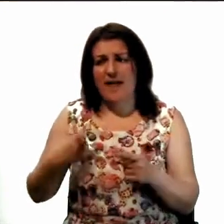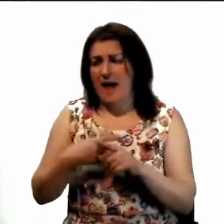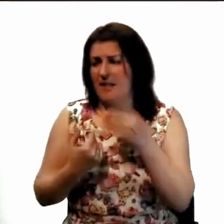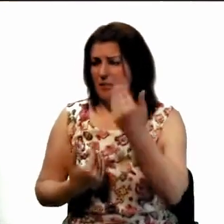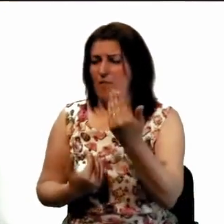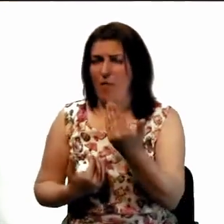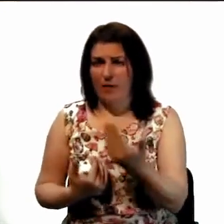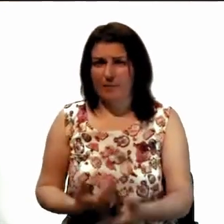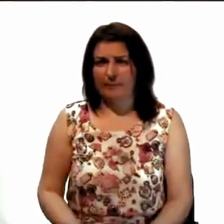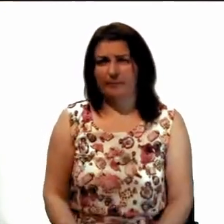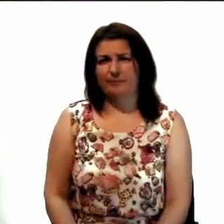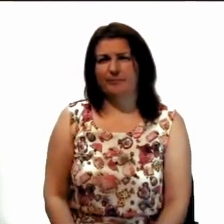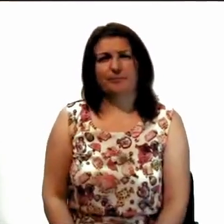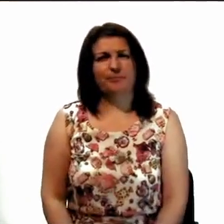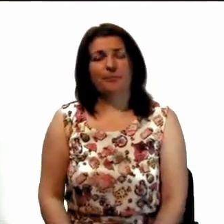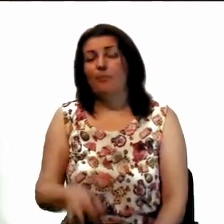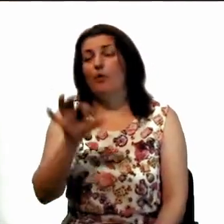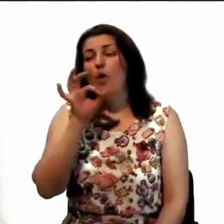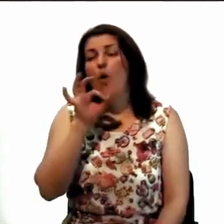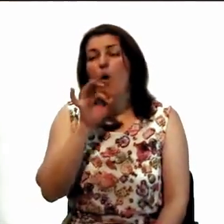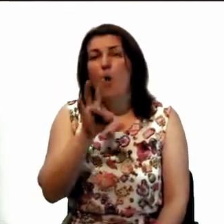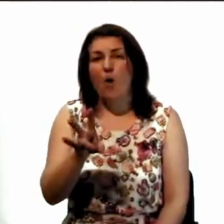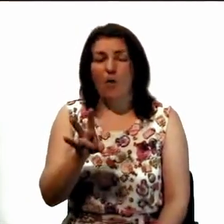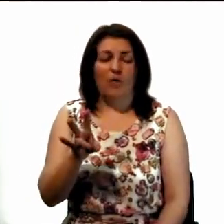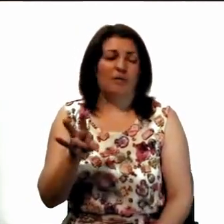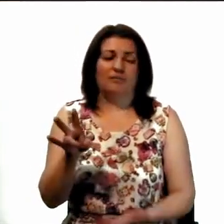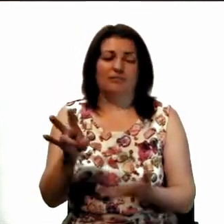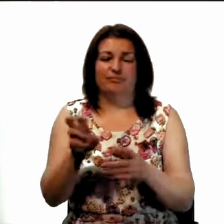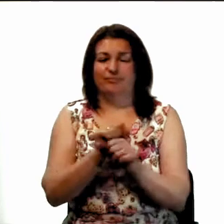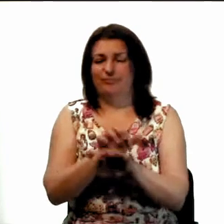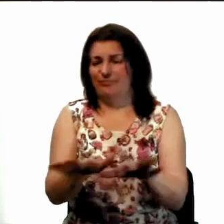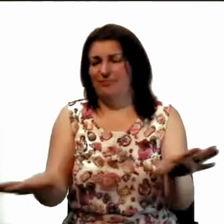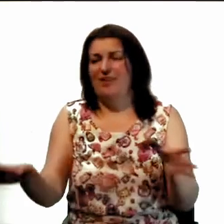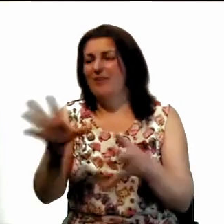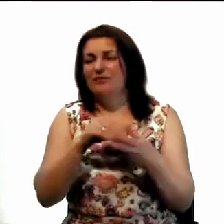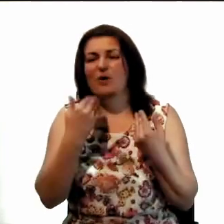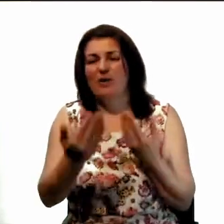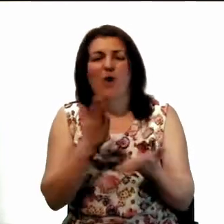да? Он расточил все твое имение с блудницами.